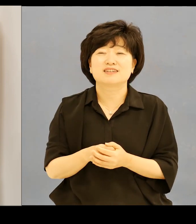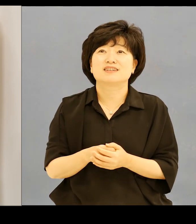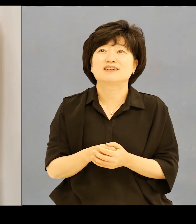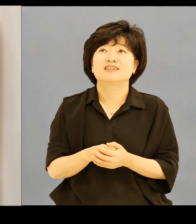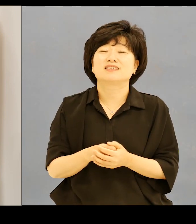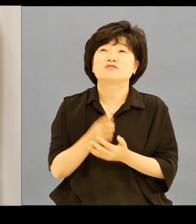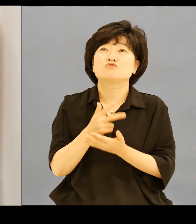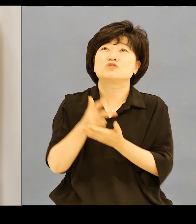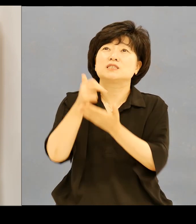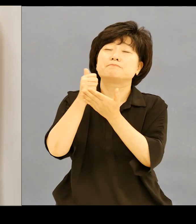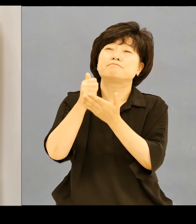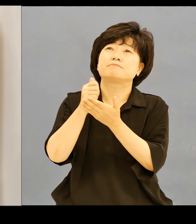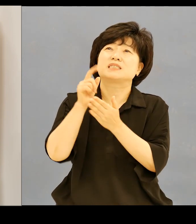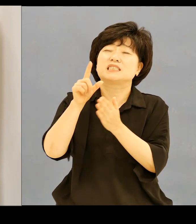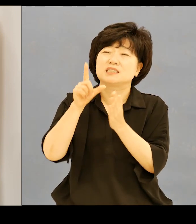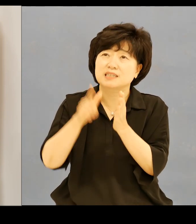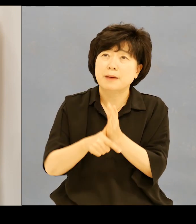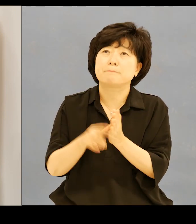주님